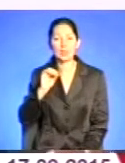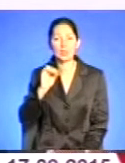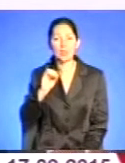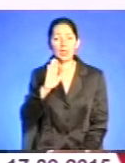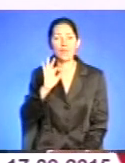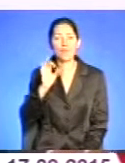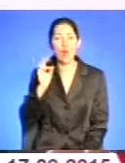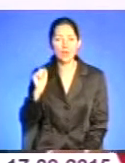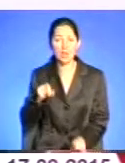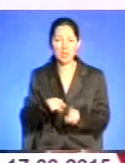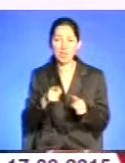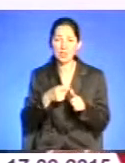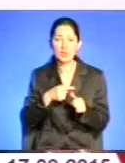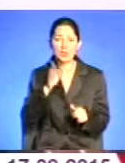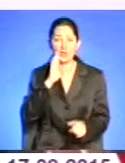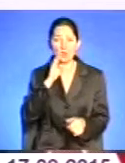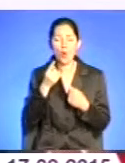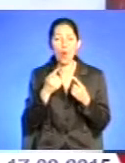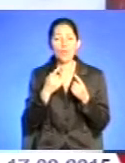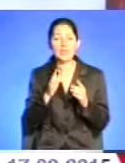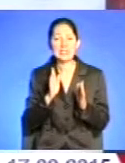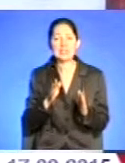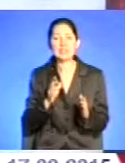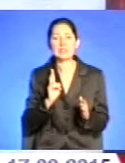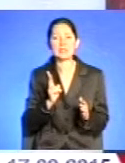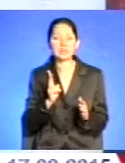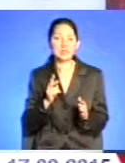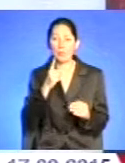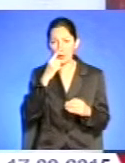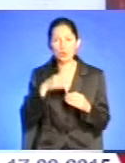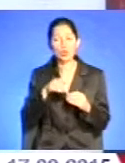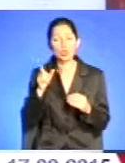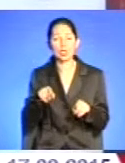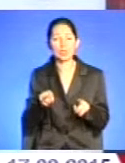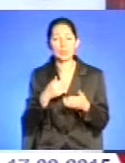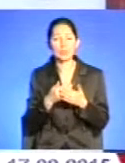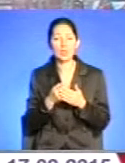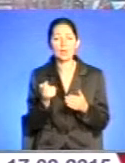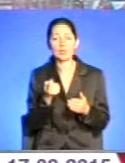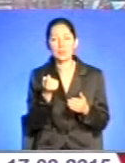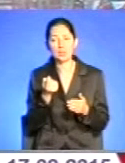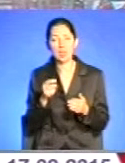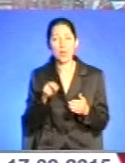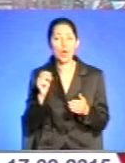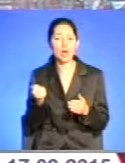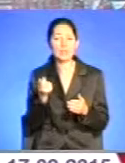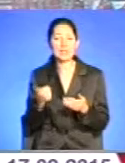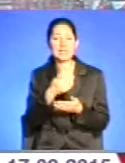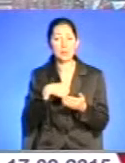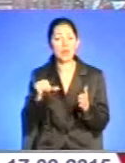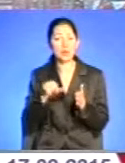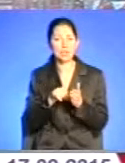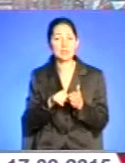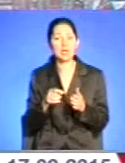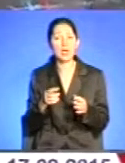дівчину, говорять тільки з кимось дуже близьким. Ось так краплина за краплиною збирали учасники проекту інформацію про